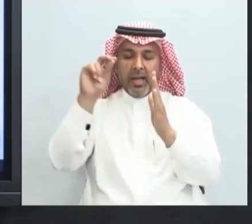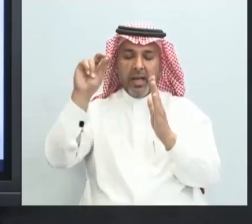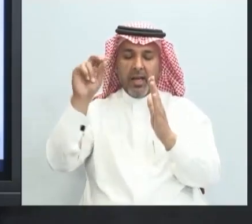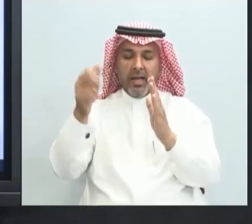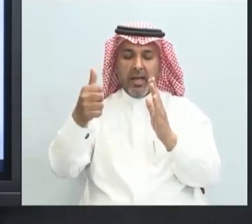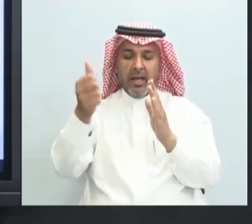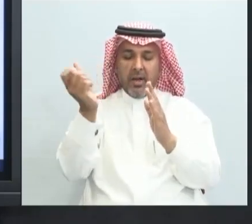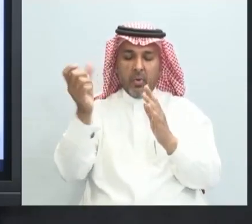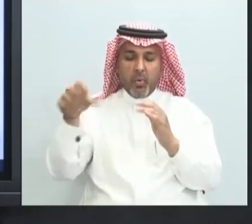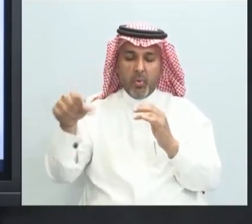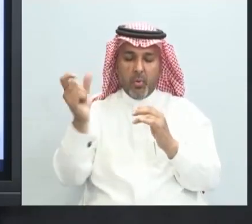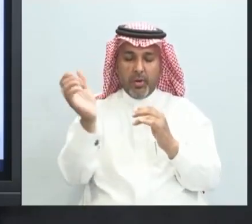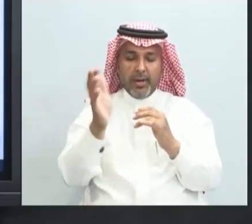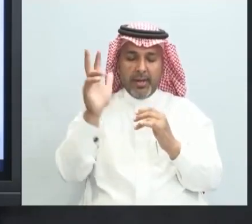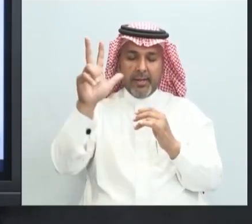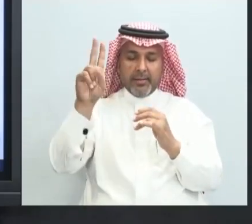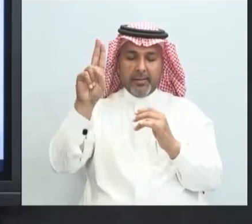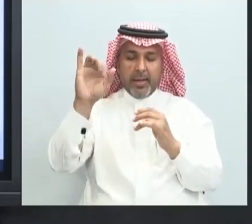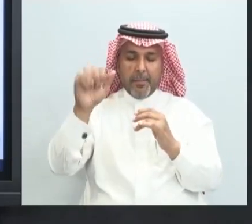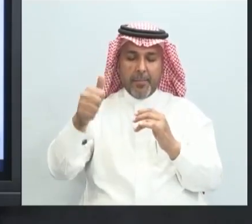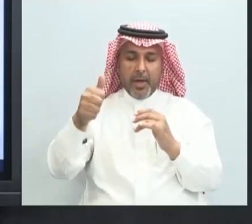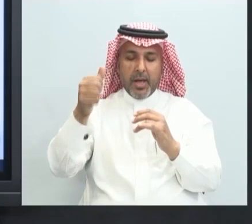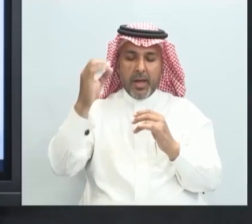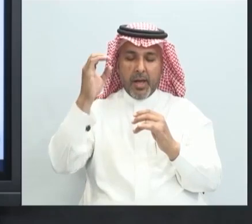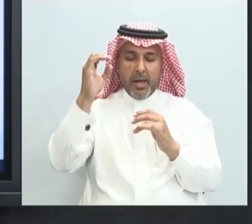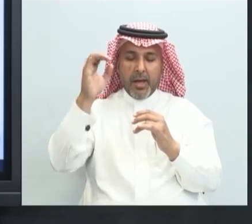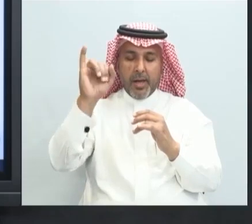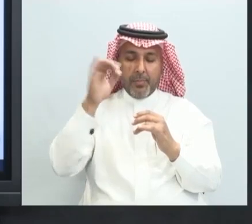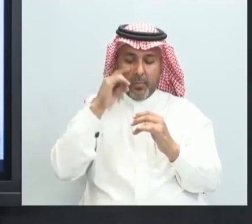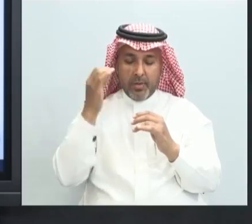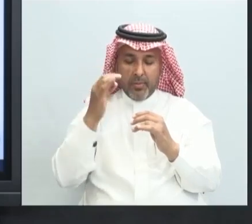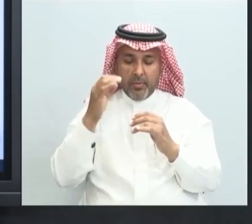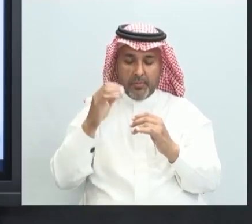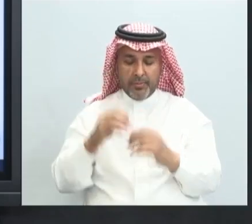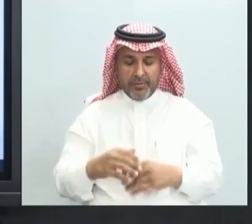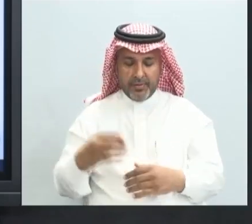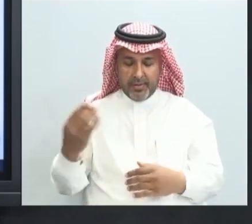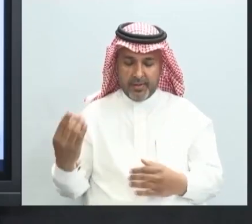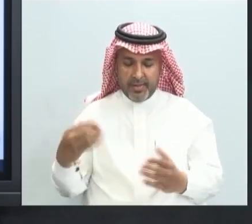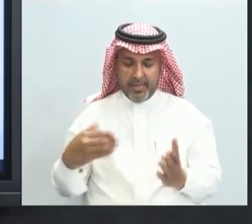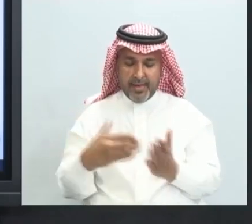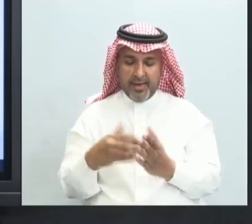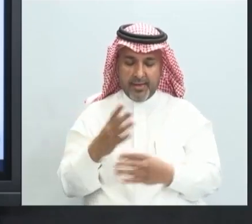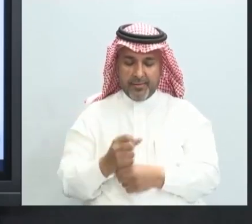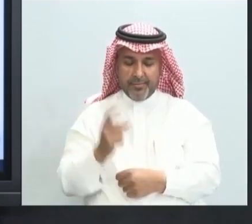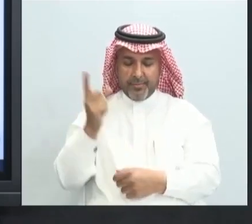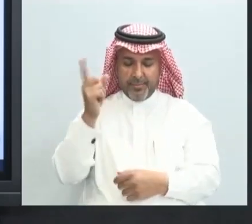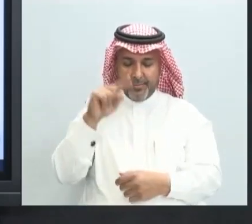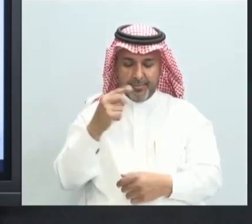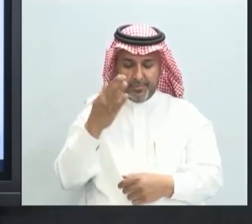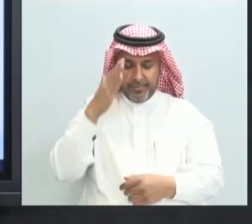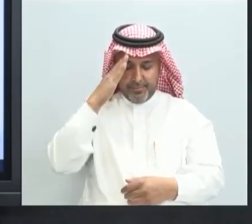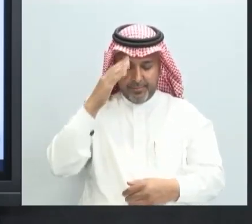الربع الاول او في الربع الثاني فهذا الامر حريب الانتباه والله يوفقنا واياكم ونلقاكم على خير في الدرسه القادمه في امان